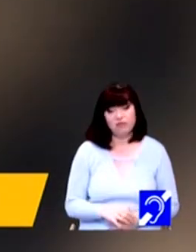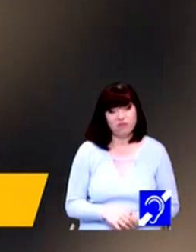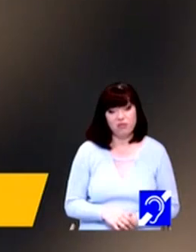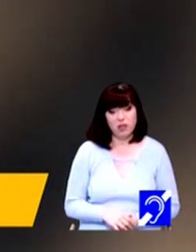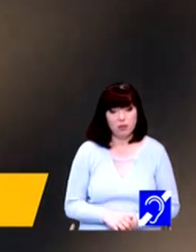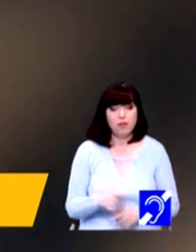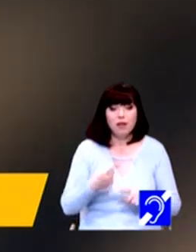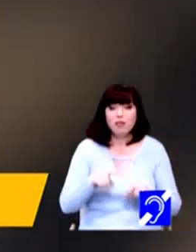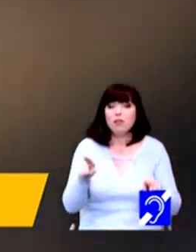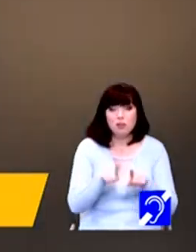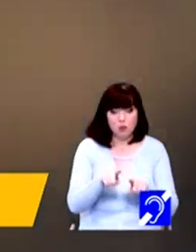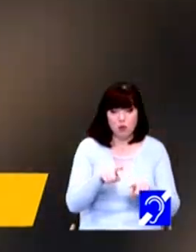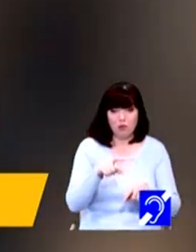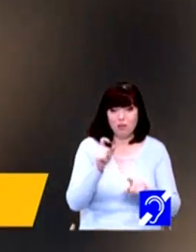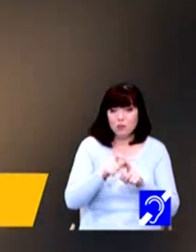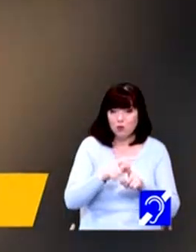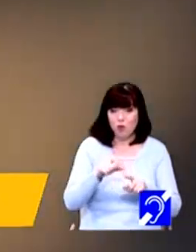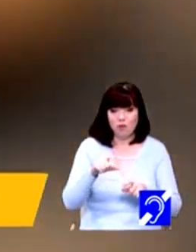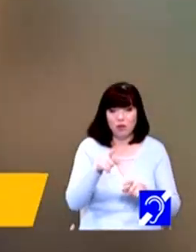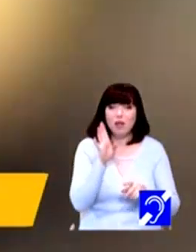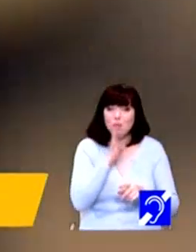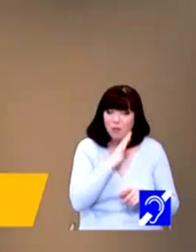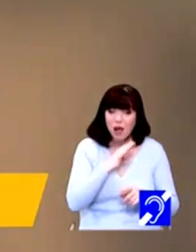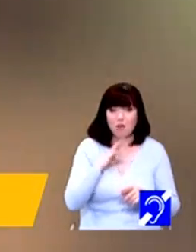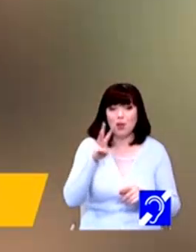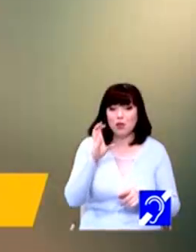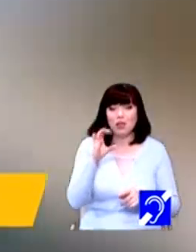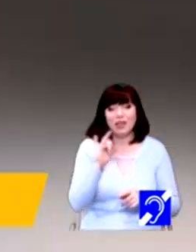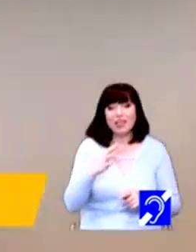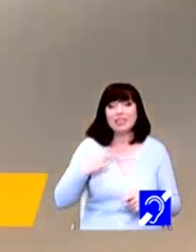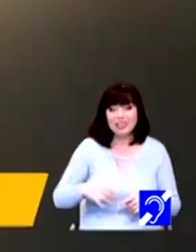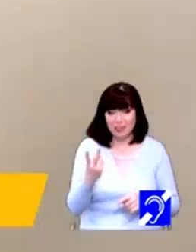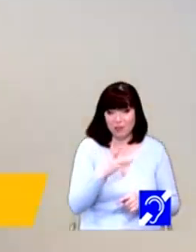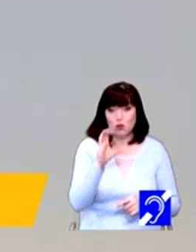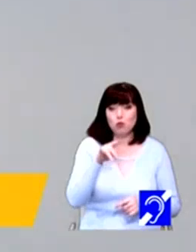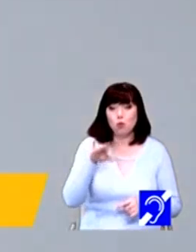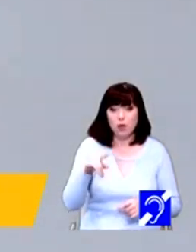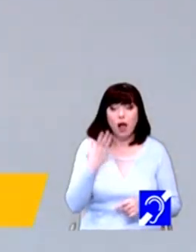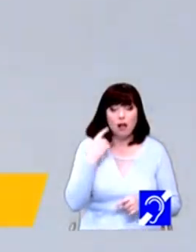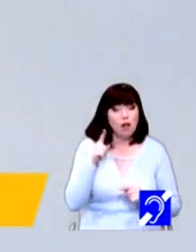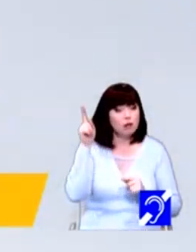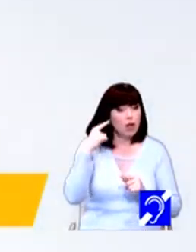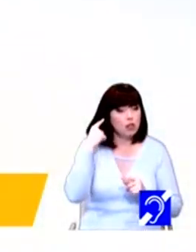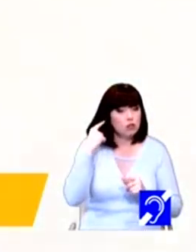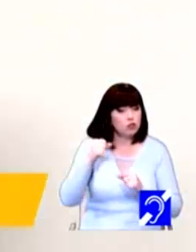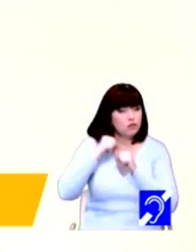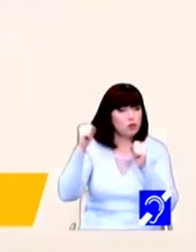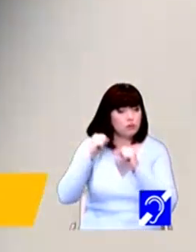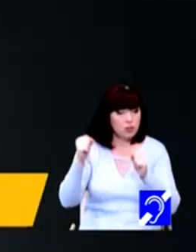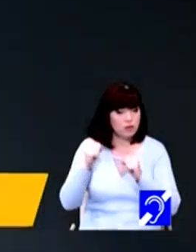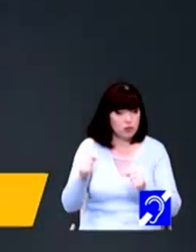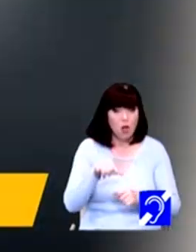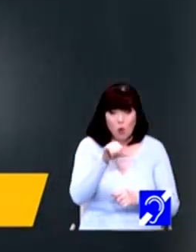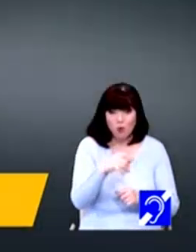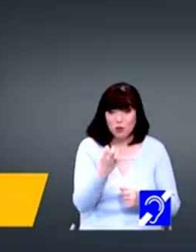Acest dialog emoționant despre război are loc între o mamă din regiunea Sumâi și copiii săi, chiar în timp ce din depărtare se aud explozii. Deși au o